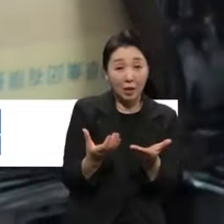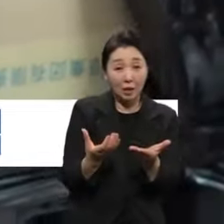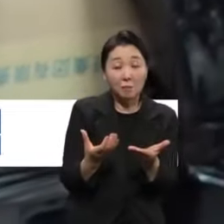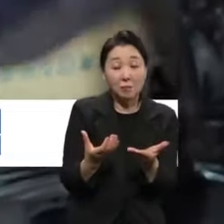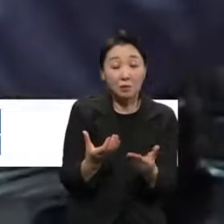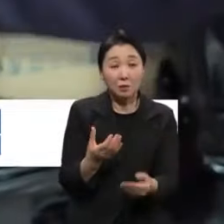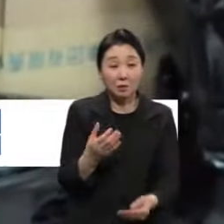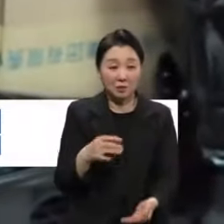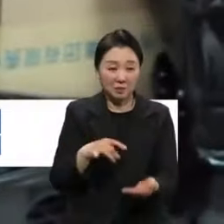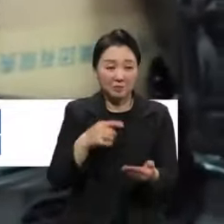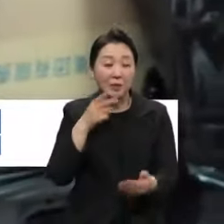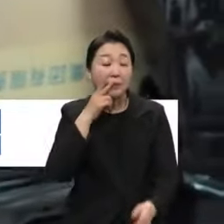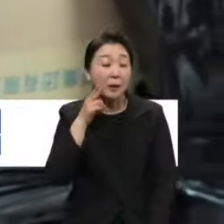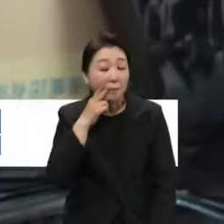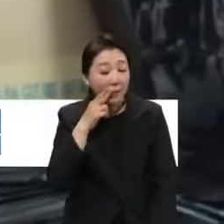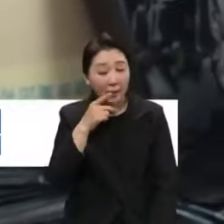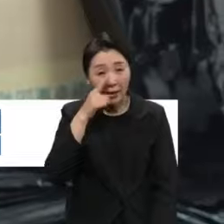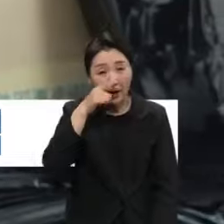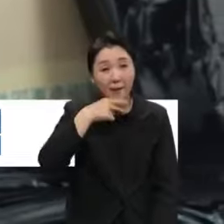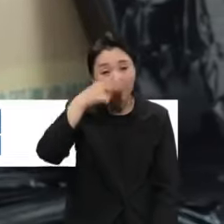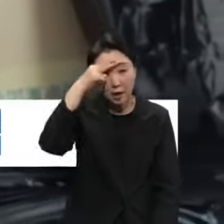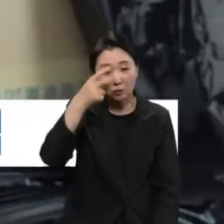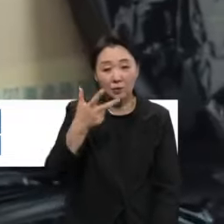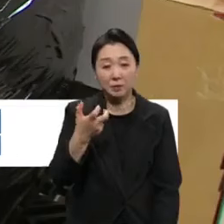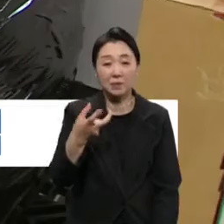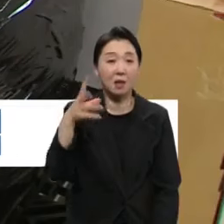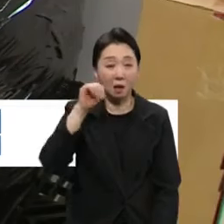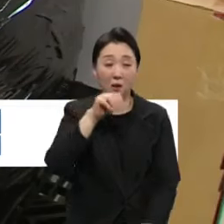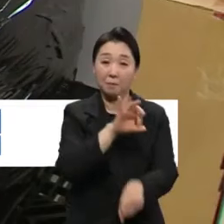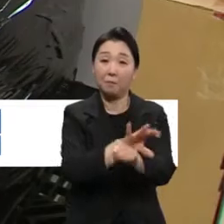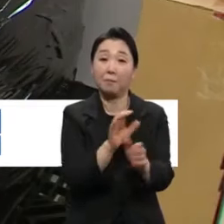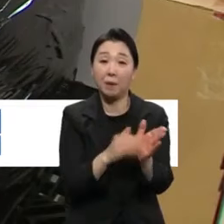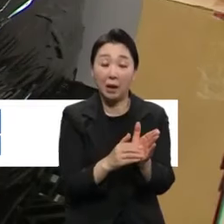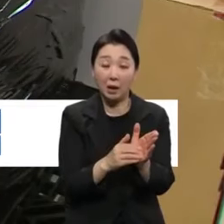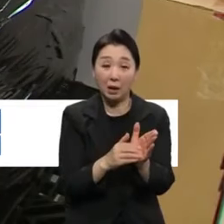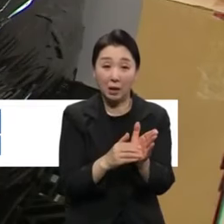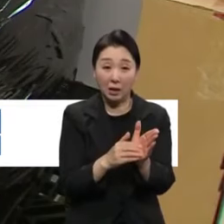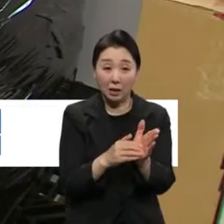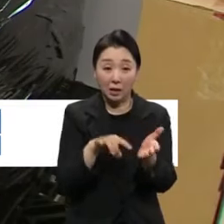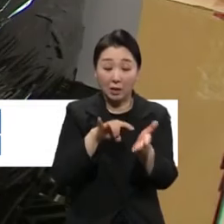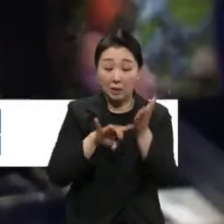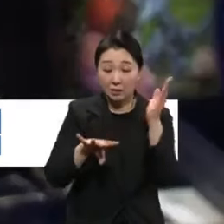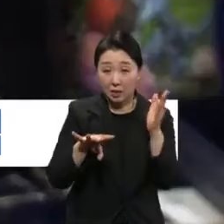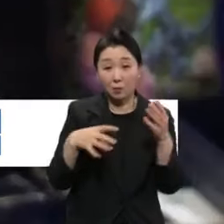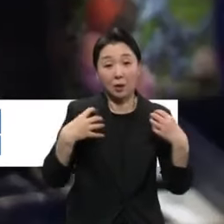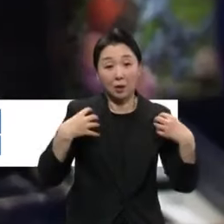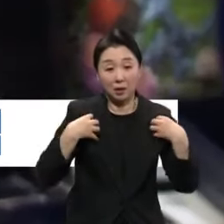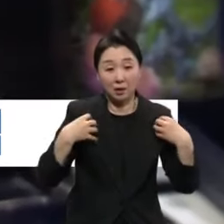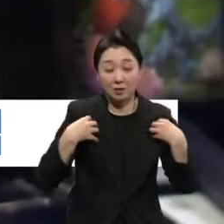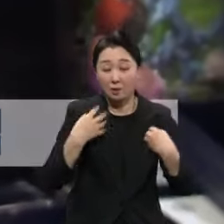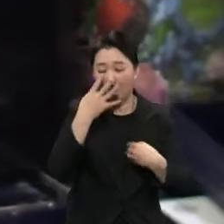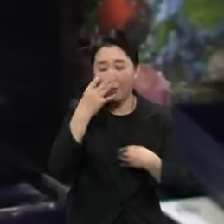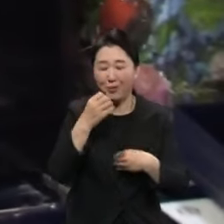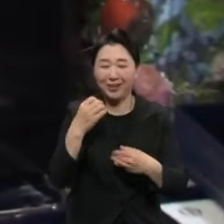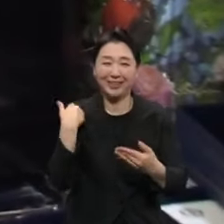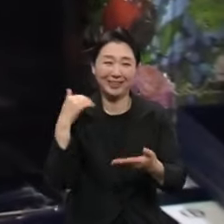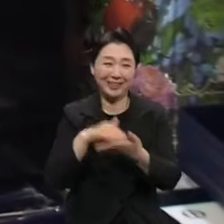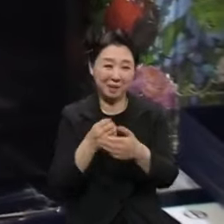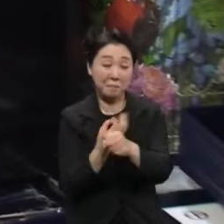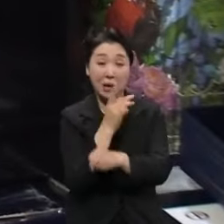양주 77억 원어치를 사들였습니다. 세관당국엔 홍콩에 반송 수출하겠다고